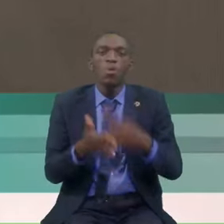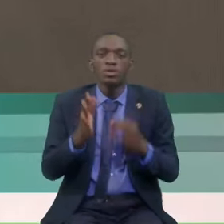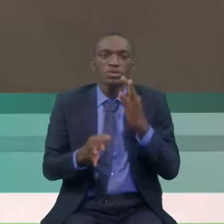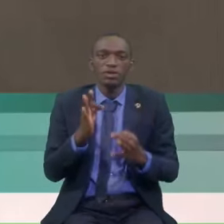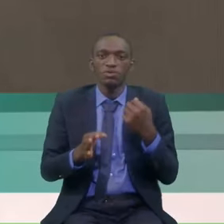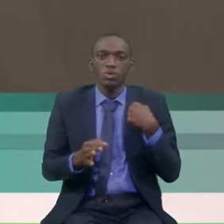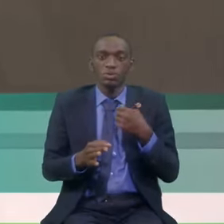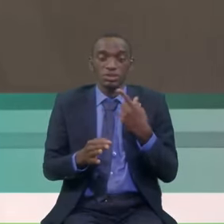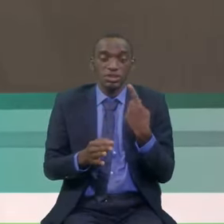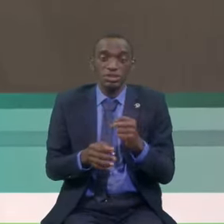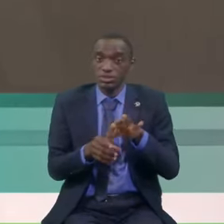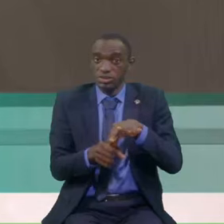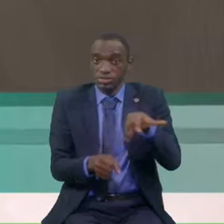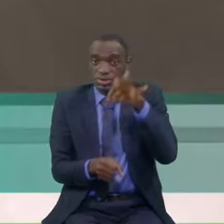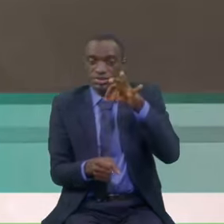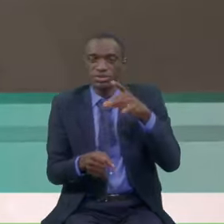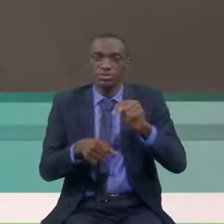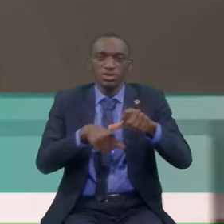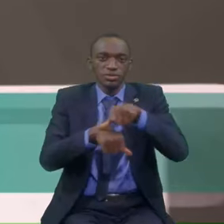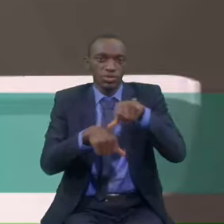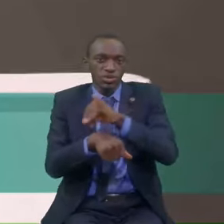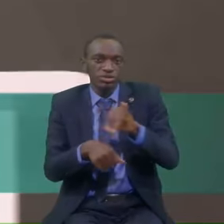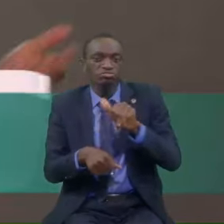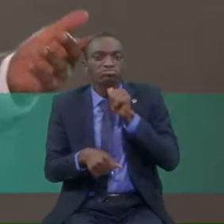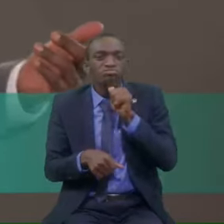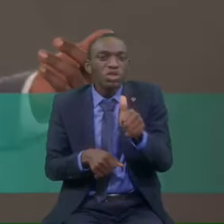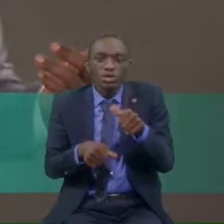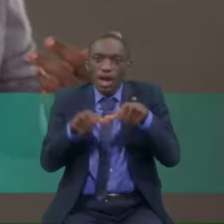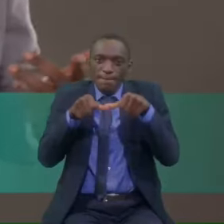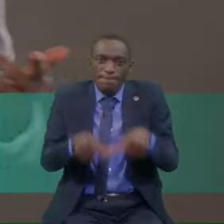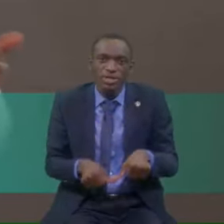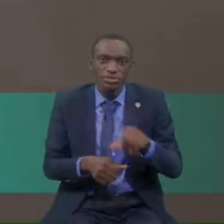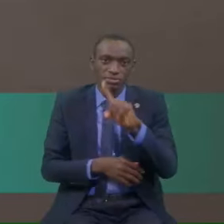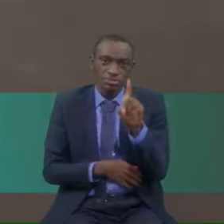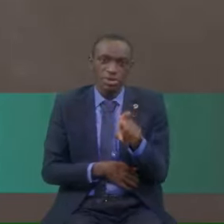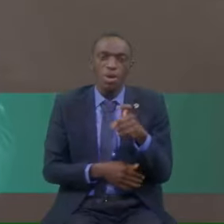Et si l'esprit, l'onction, ne demeure pas?